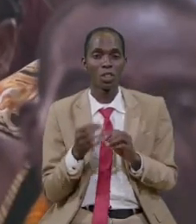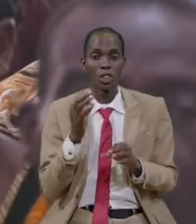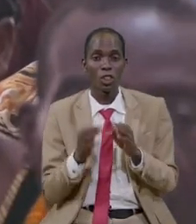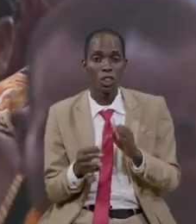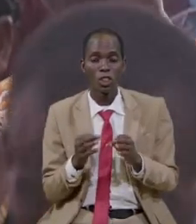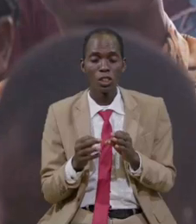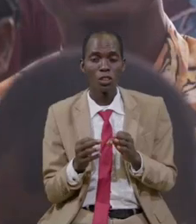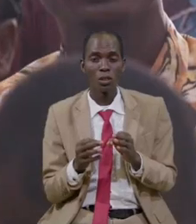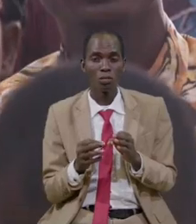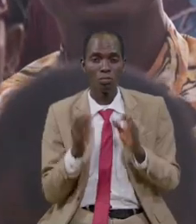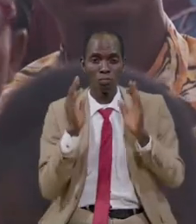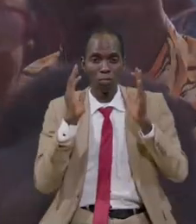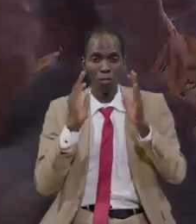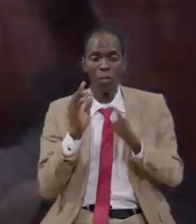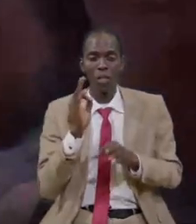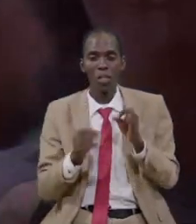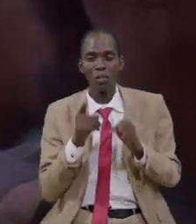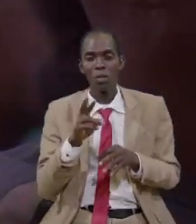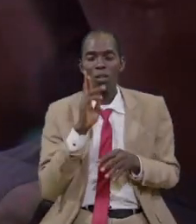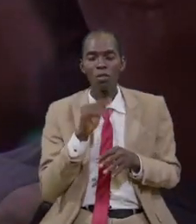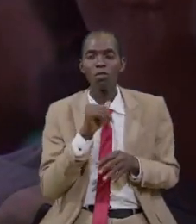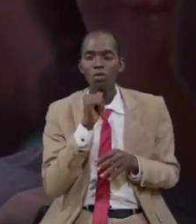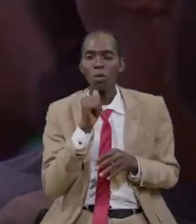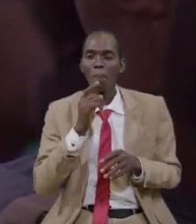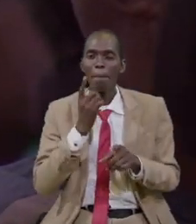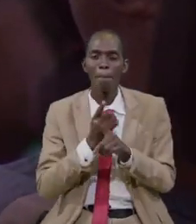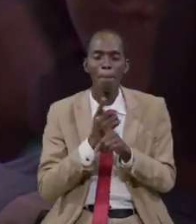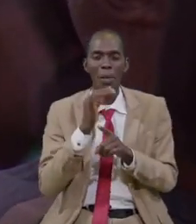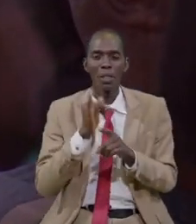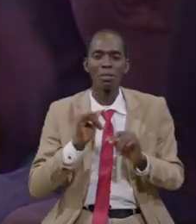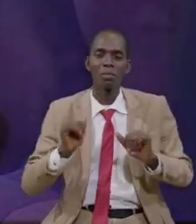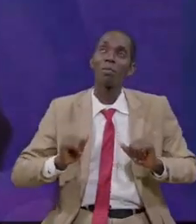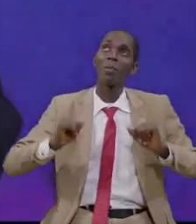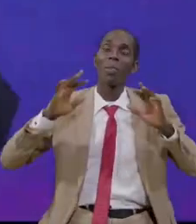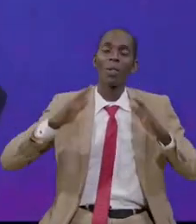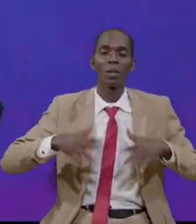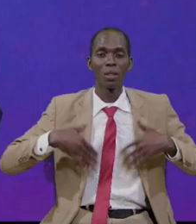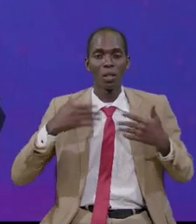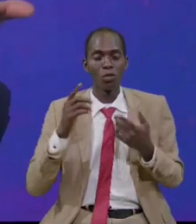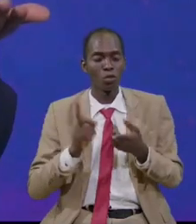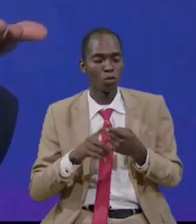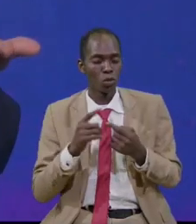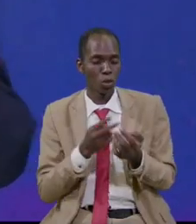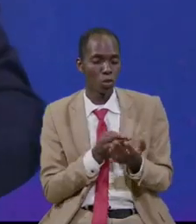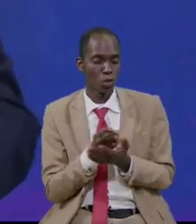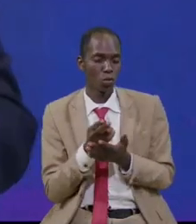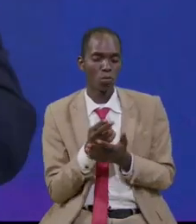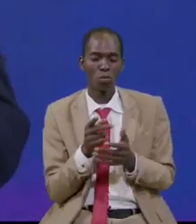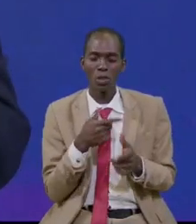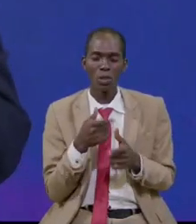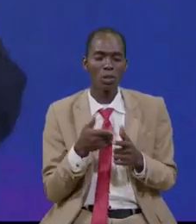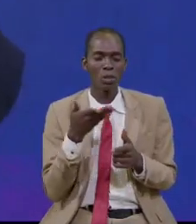Si tu ne dispenses, si tu ne dévoues pas ta vie à la vérité, ce n'est pas possible de dispenser droitement la